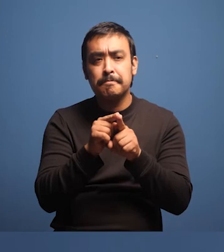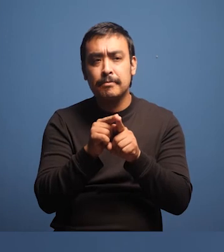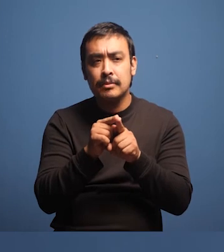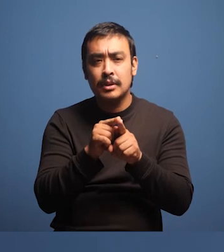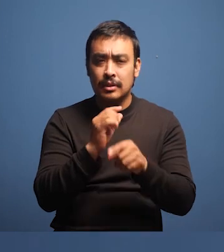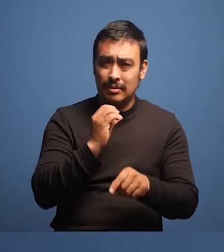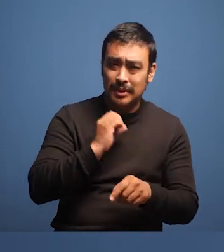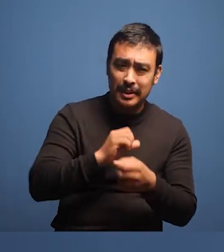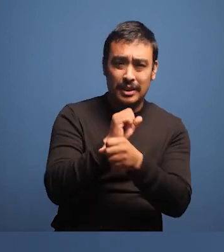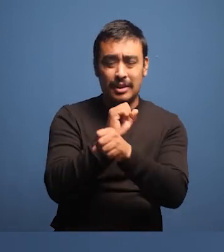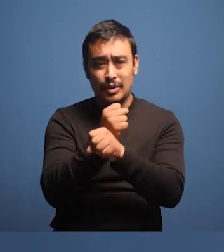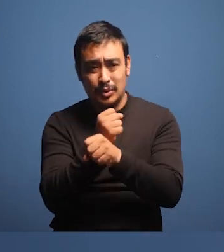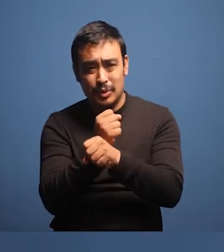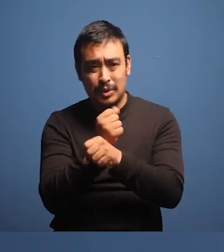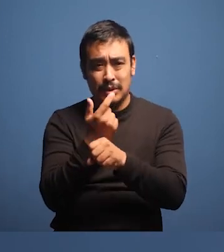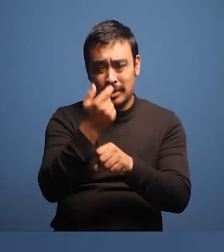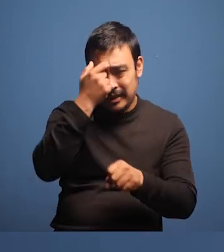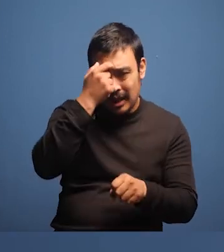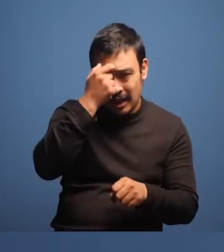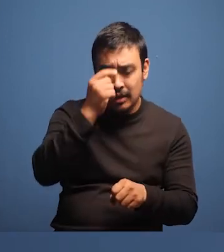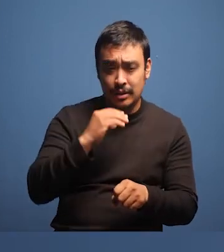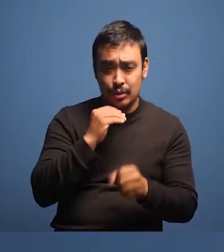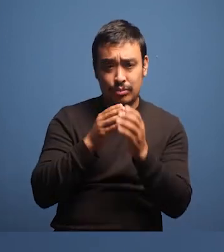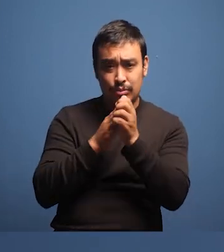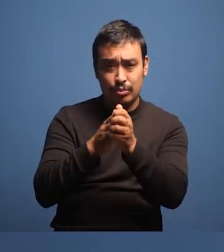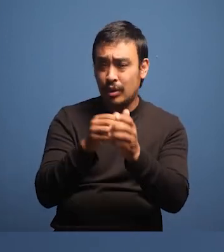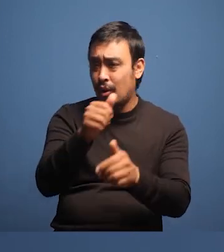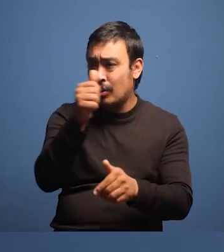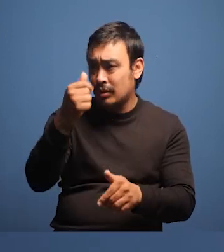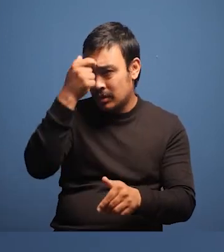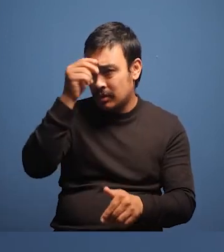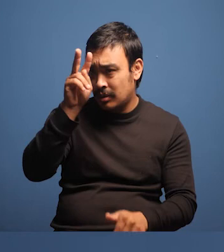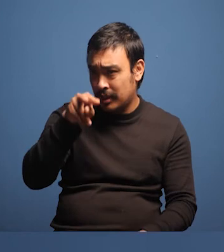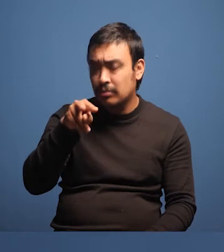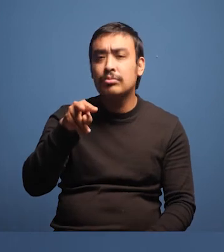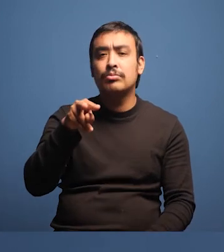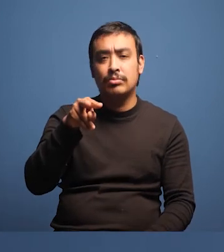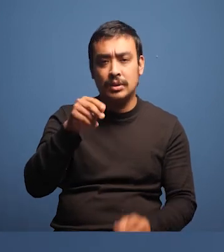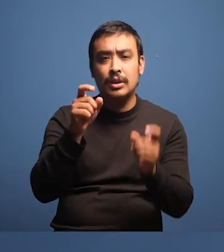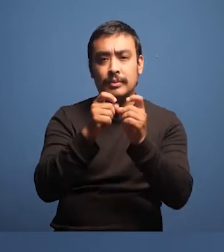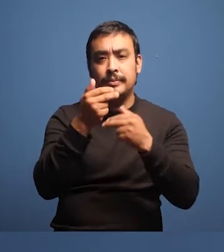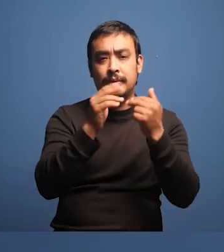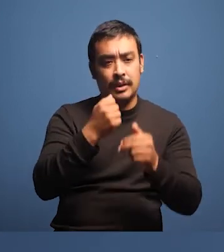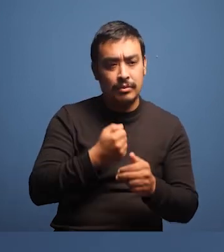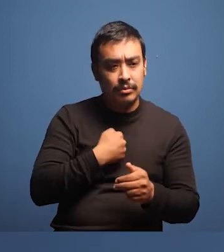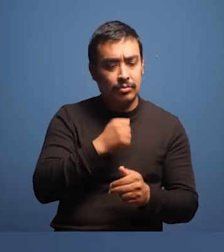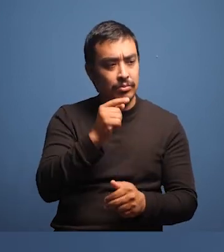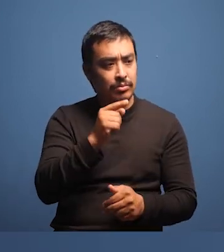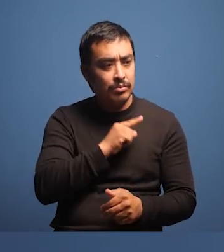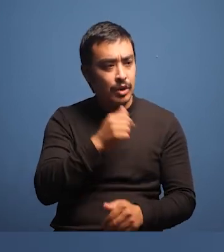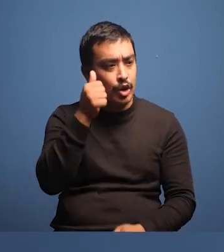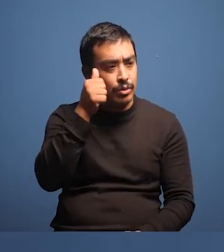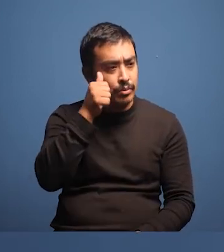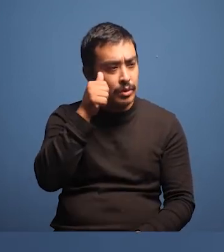होइन, अथवा एउटा युथ लिडर भइसकेपछि अरू युथले भोगेको कुराहरू देखेको छौँ। त्यही बेसमा चाहिँ हामीले डिस्कसन्सहरू गरौँ जहाँ आफ्नो पर्सनल एक्सपिरियन्सदेखि लिएर